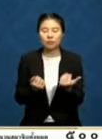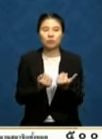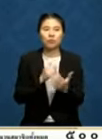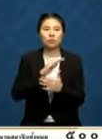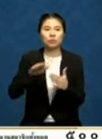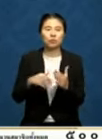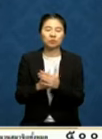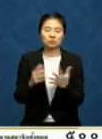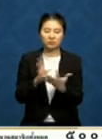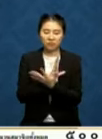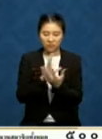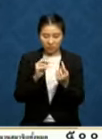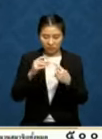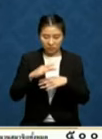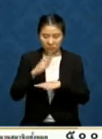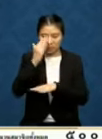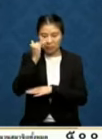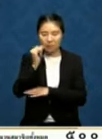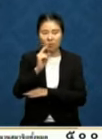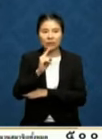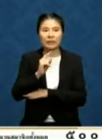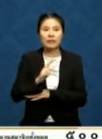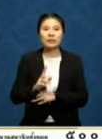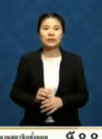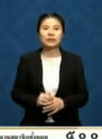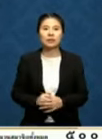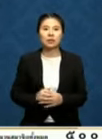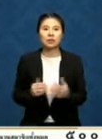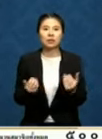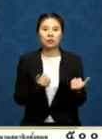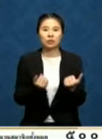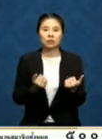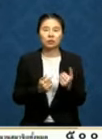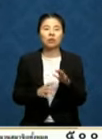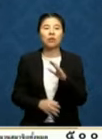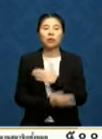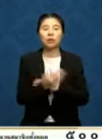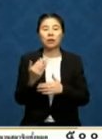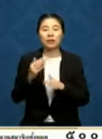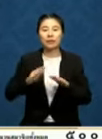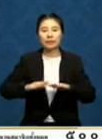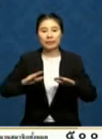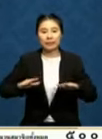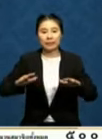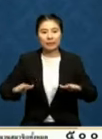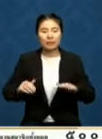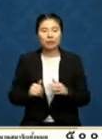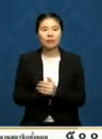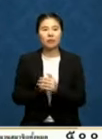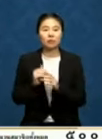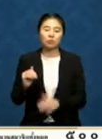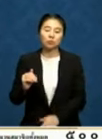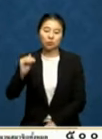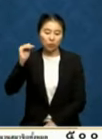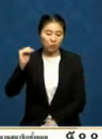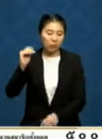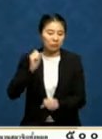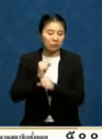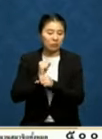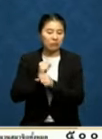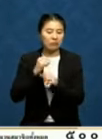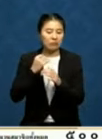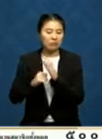ราทุกคนในสังคมเพราะว่าในมุมนึงครับทุกครั้งที่เราตีลูกเรากำลังเพิ่มโอกาสครับที่ลูกของเรานั้นอาจจะไปกระทำความรุนแรง